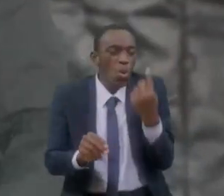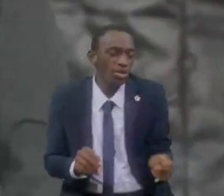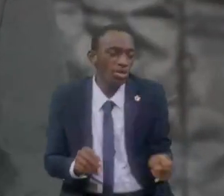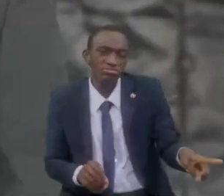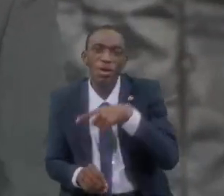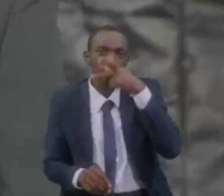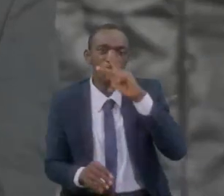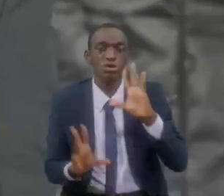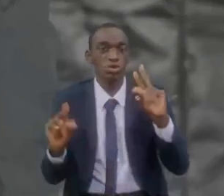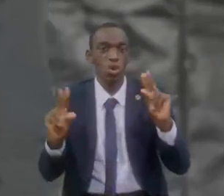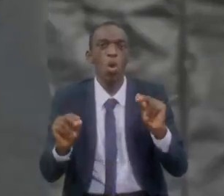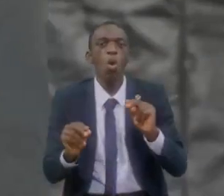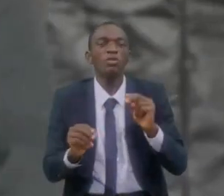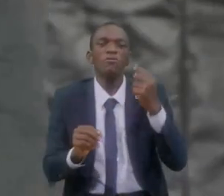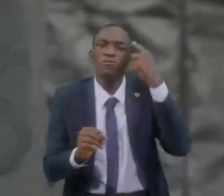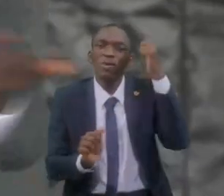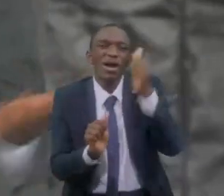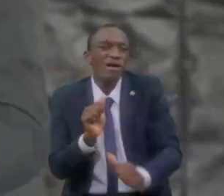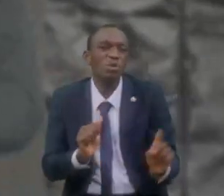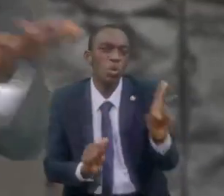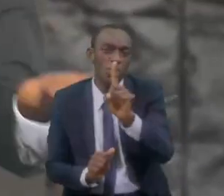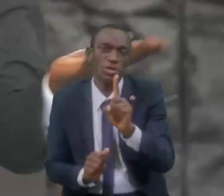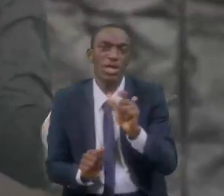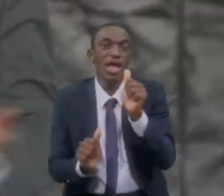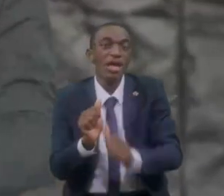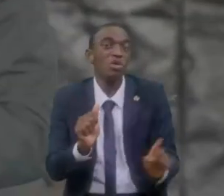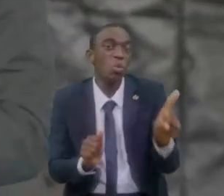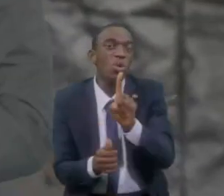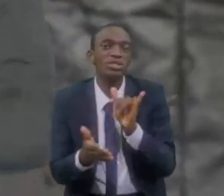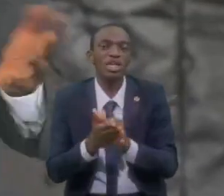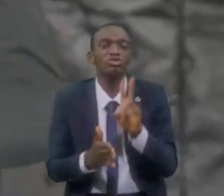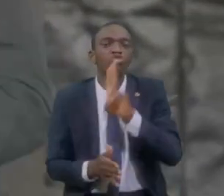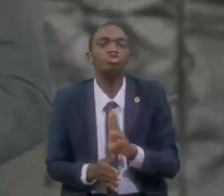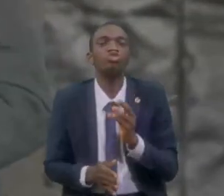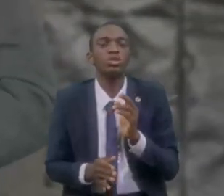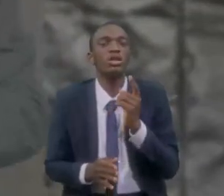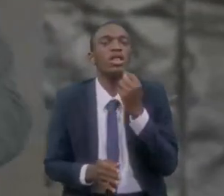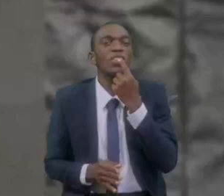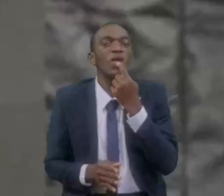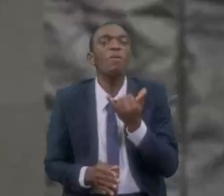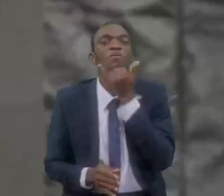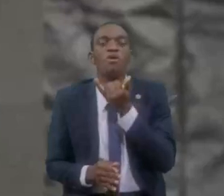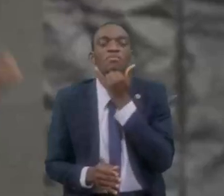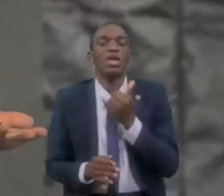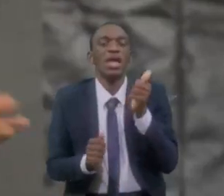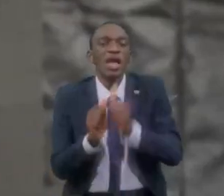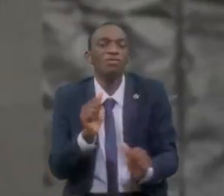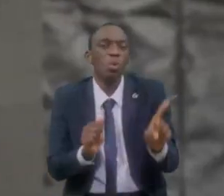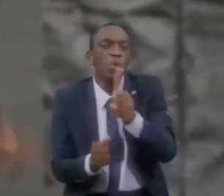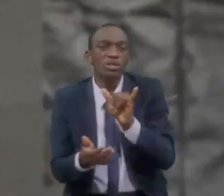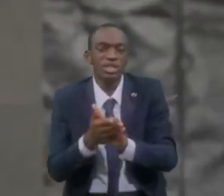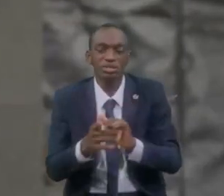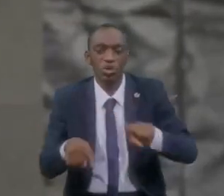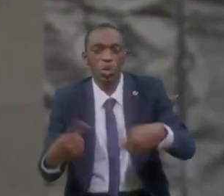atteint tout le monde. Qui utilise mal la langue. Tous ceux qui ont suivi le mauvais chemin.